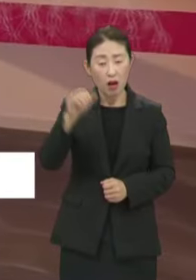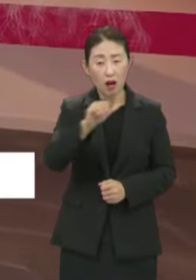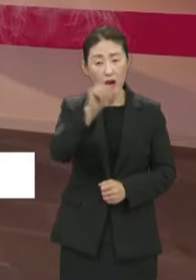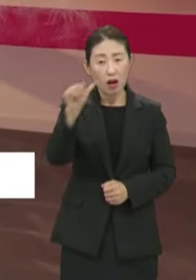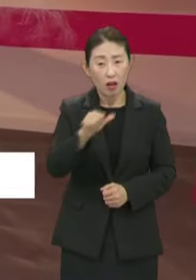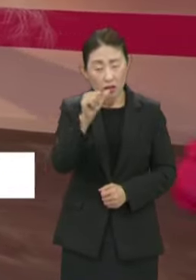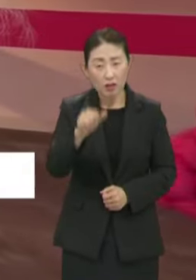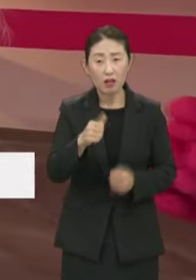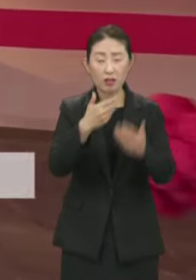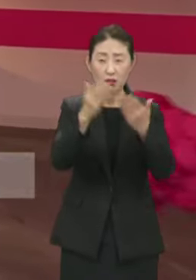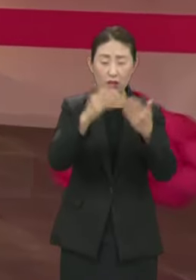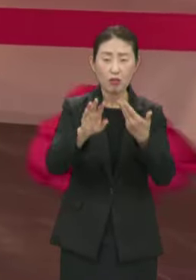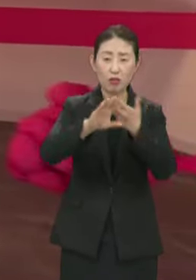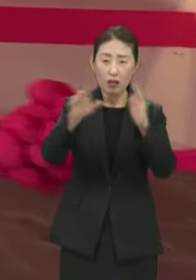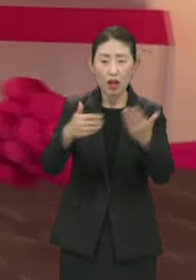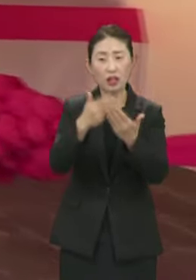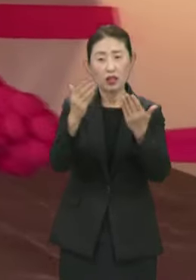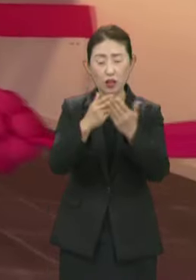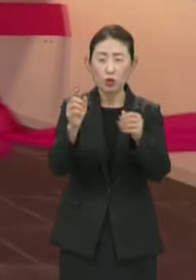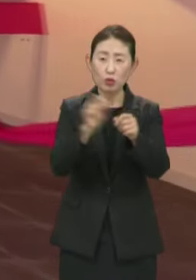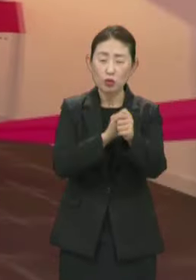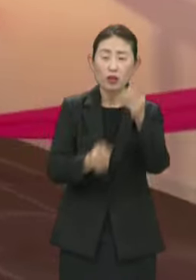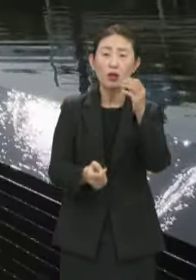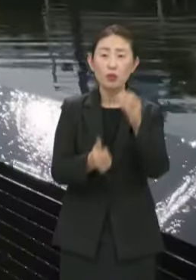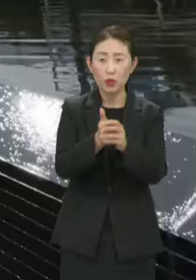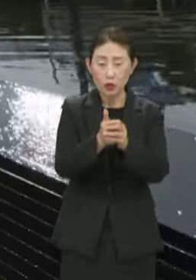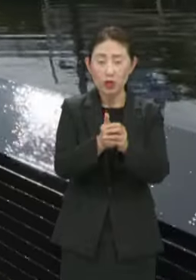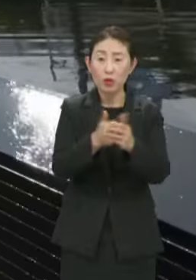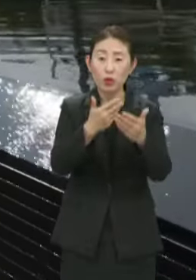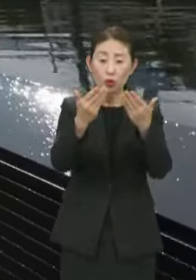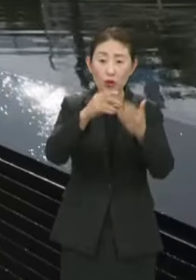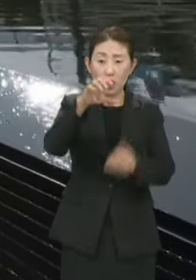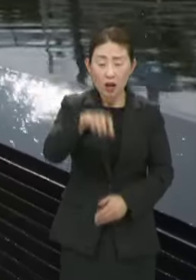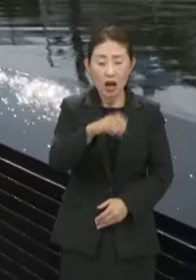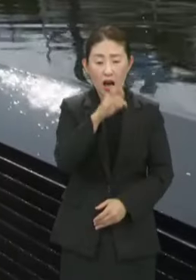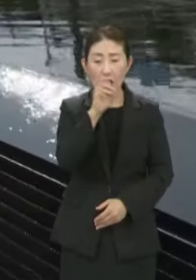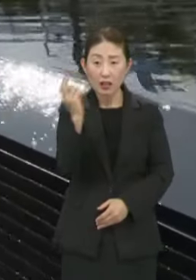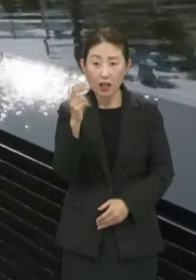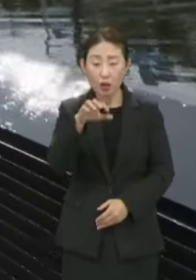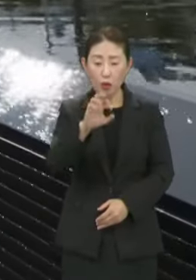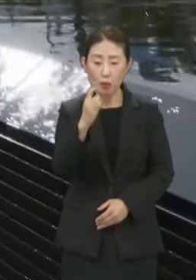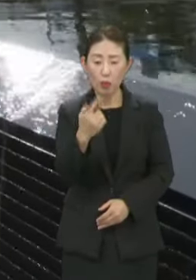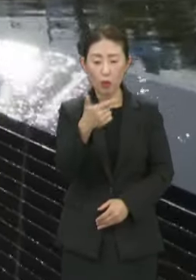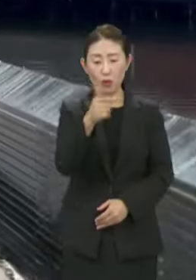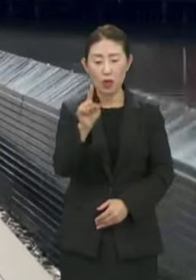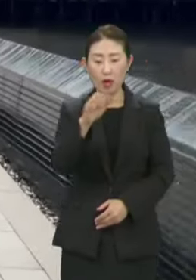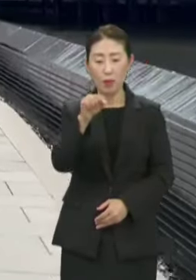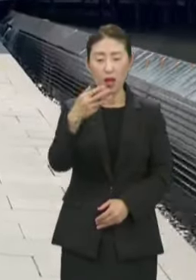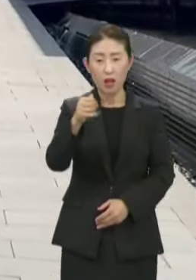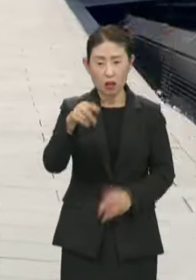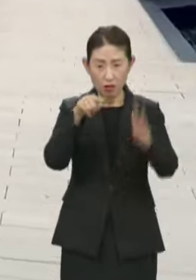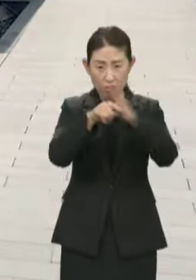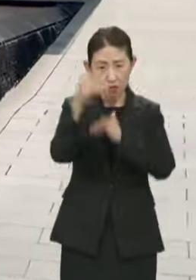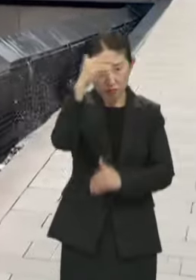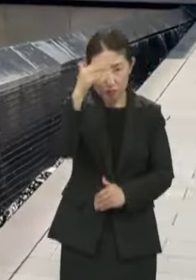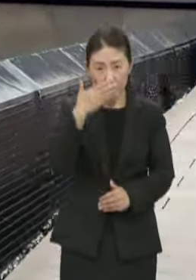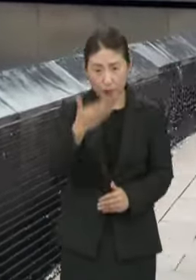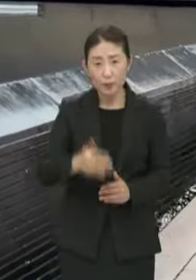자유롭게 넘나드는 독특한 화풍을 볼 수 있는 전시는 아산 모나벨리에서 만나볼 수 있습니다. TJB